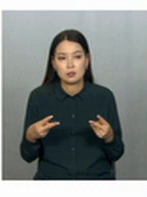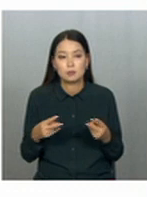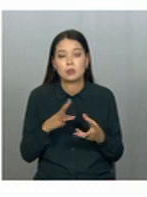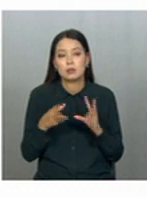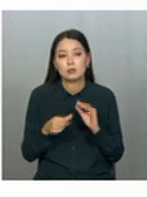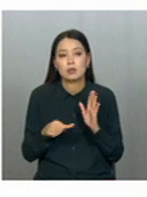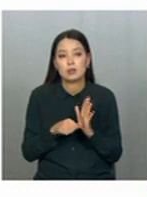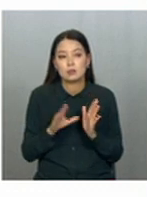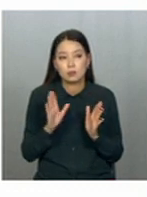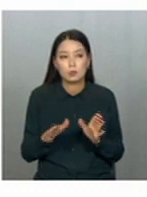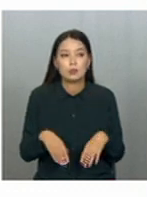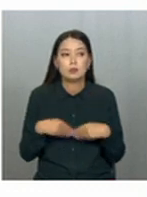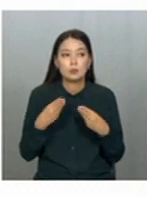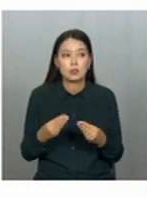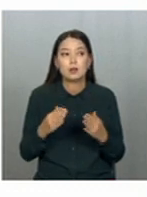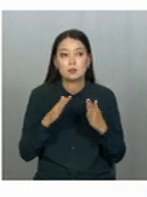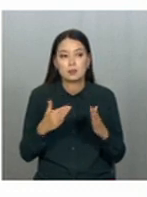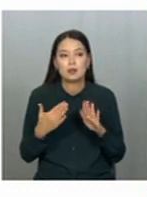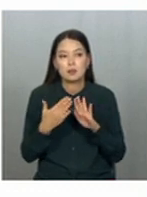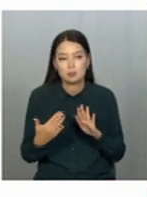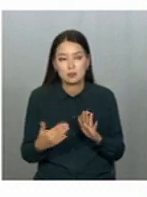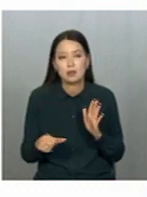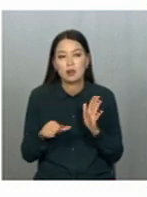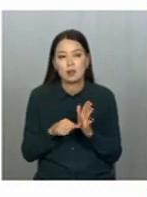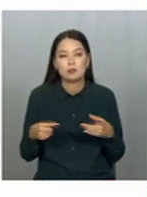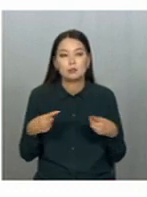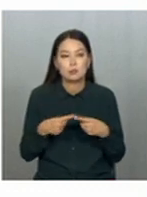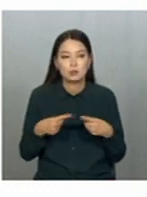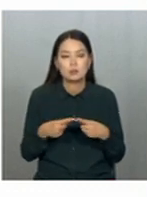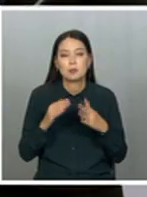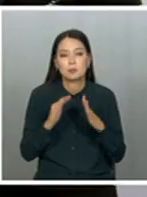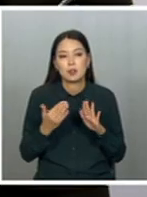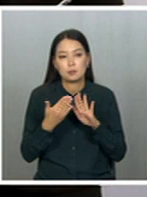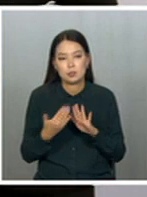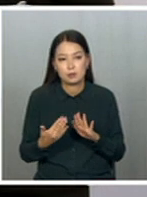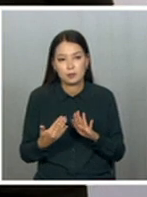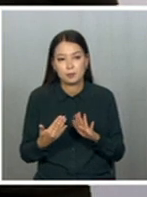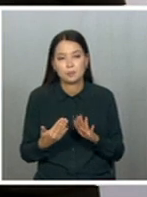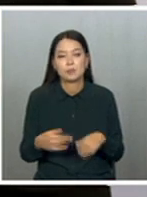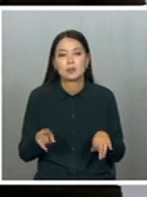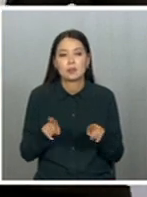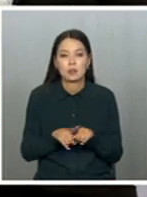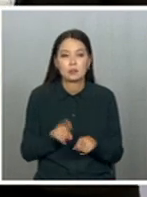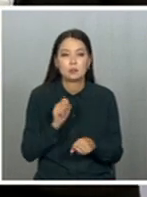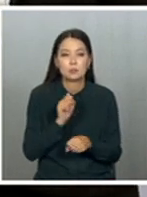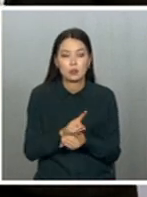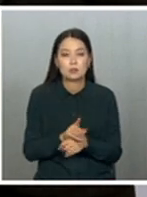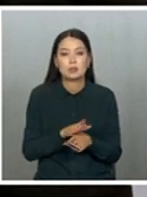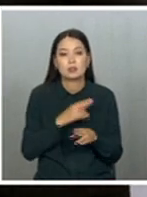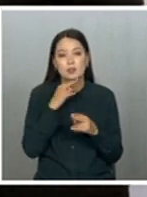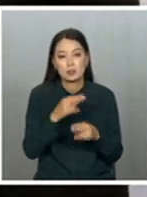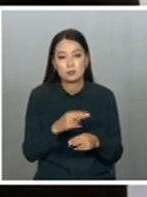қалады. Берілген пирамида 6 бұрышты пирамида. Мынадай тапсырмаға назар